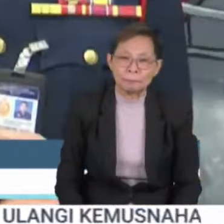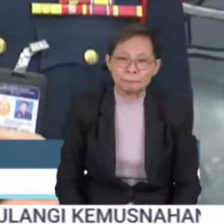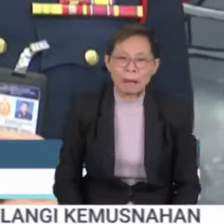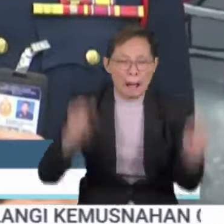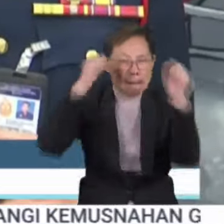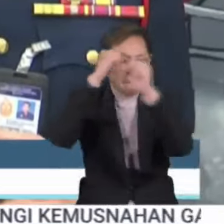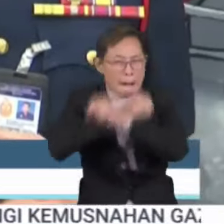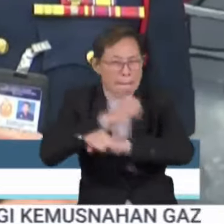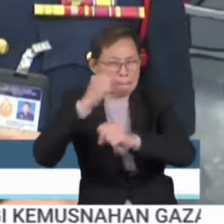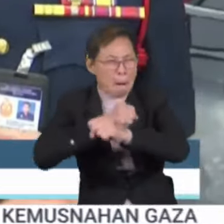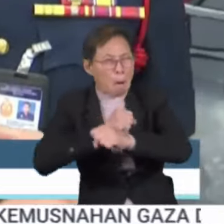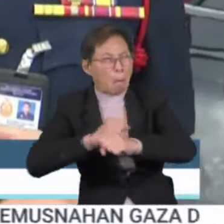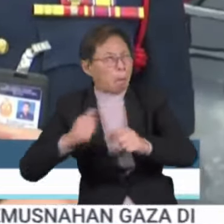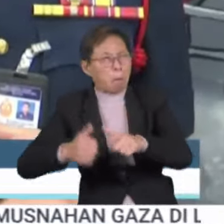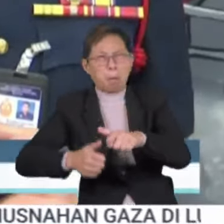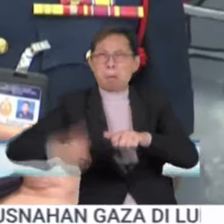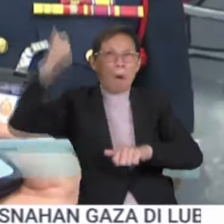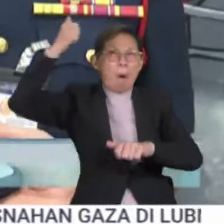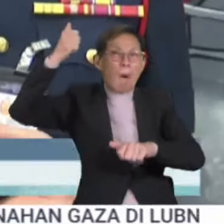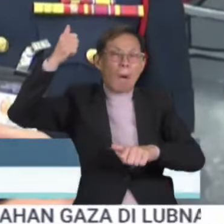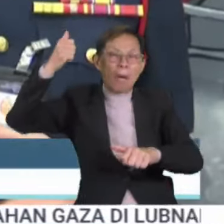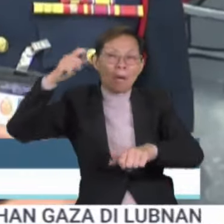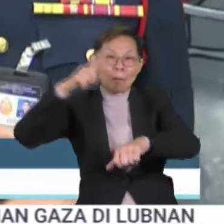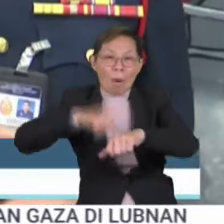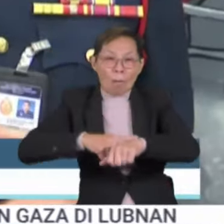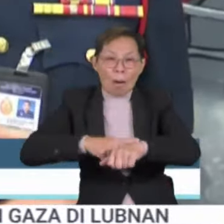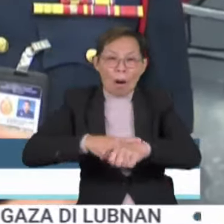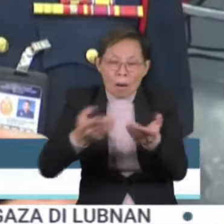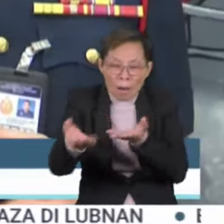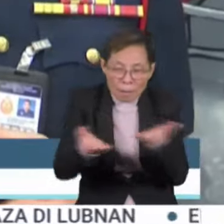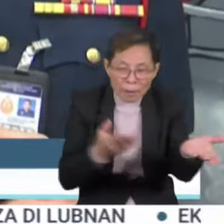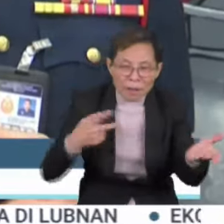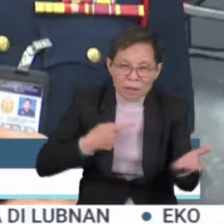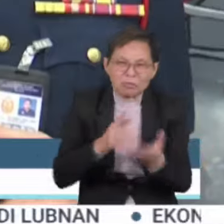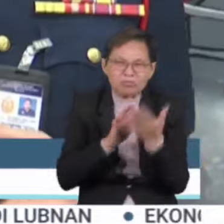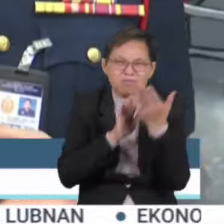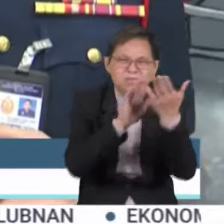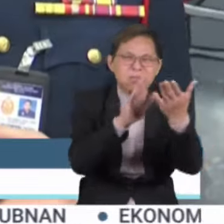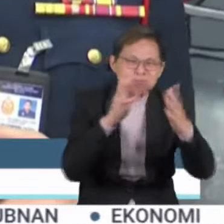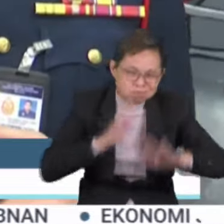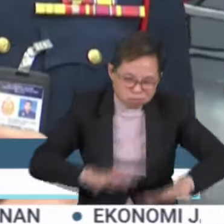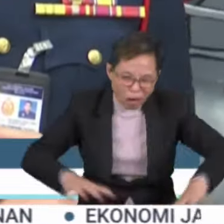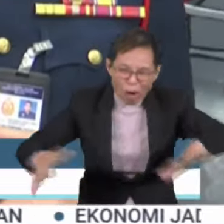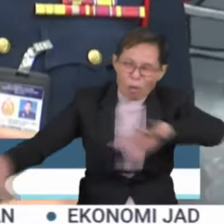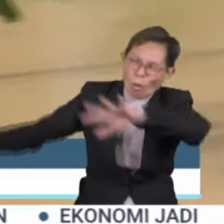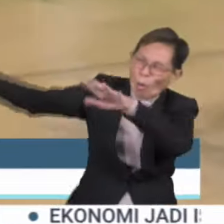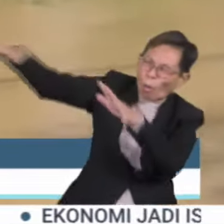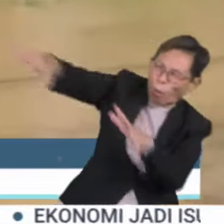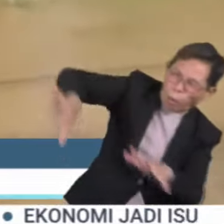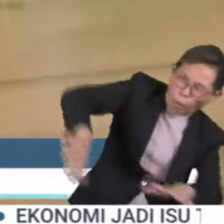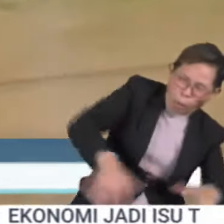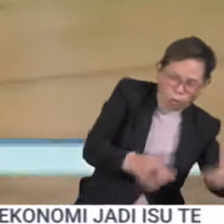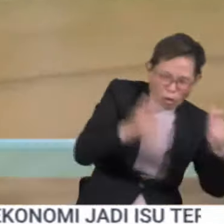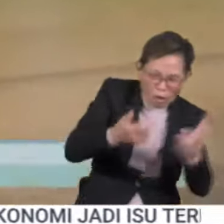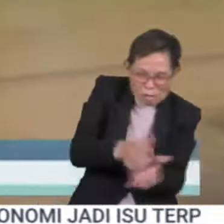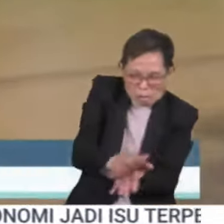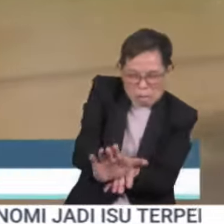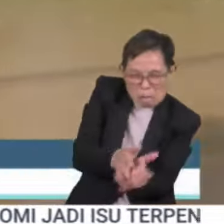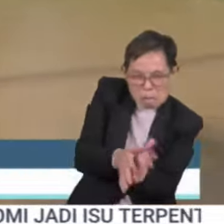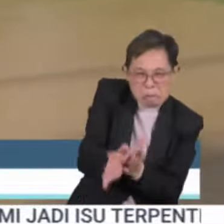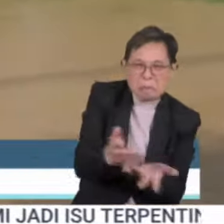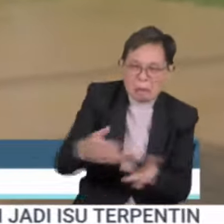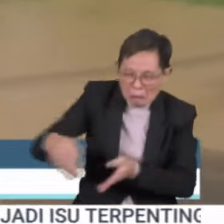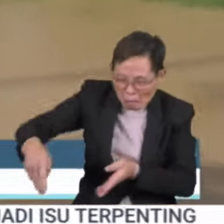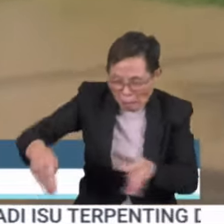Cabaran yang paling besar bila kita membuat proses penyelamatan tu, kita terpaksa meredah air dengan keadaan arus yang deras, licin,